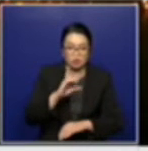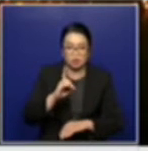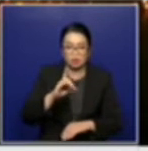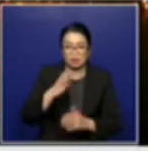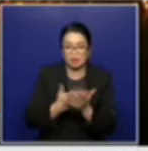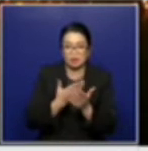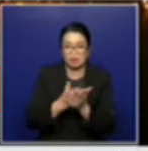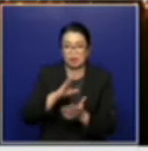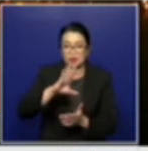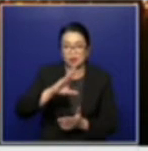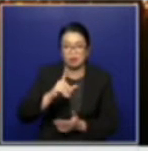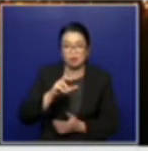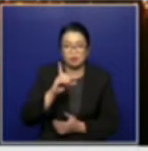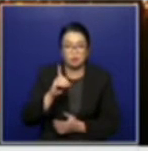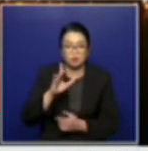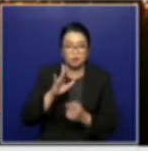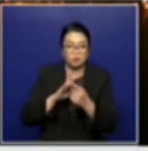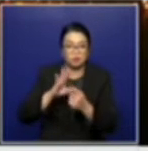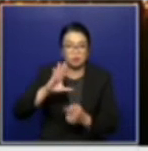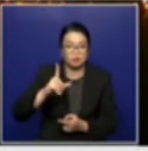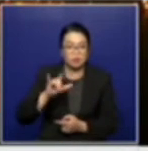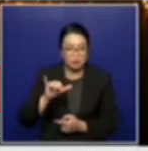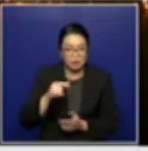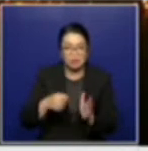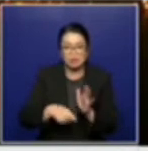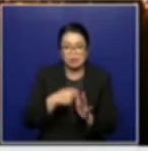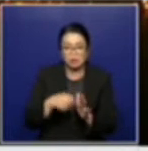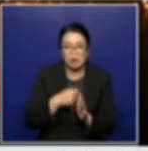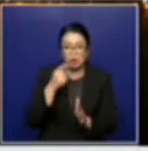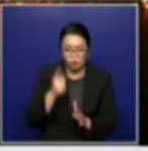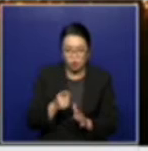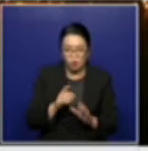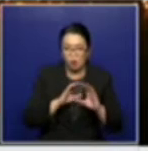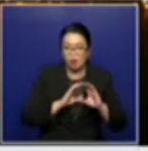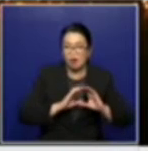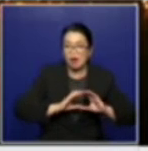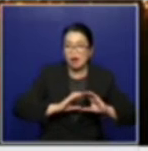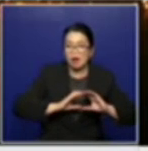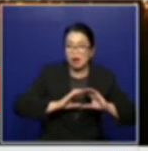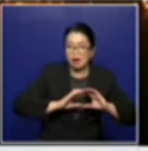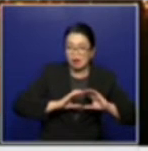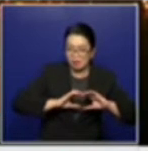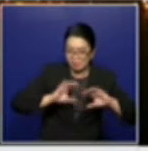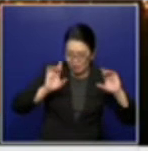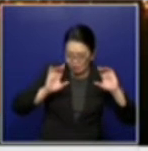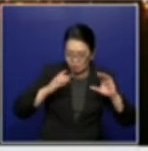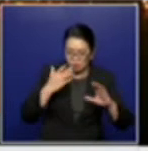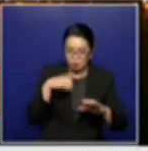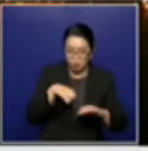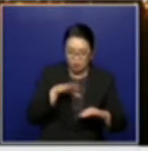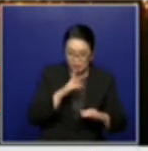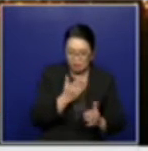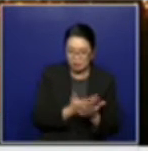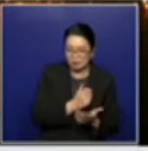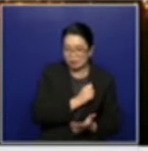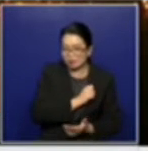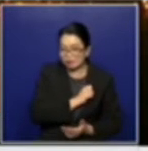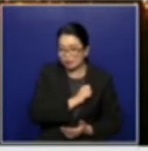คมตามเงื่อนไขดังกล่าวนี้จะต้องเป็นผู้ที่ได้รับผลกระทบจากเหตุสุดวิสัย